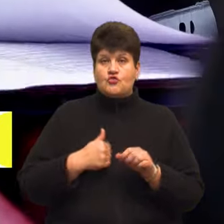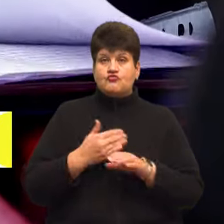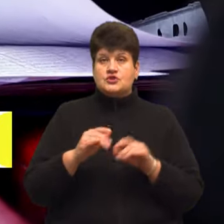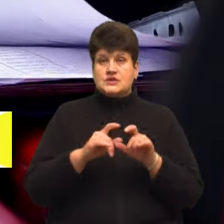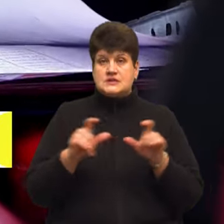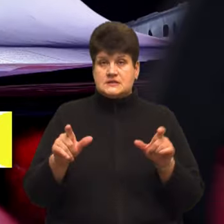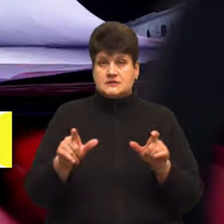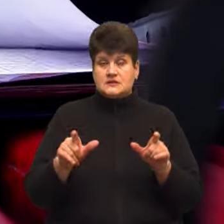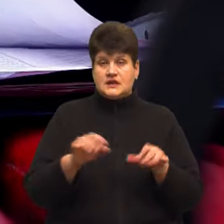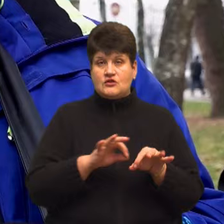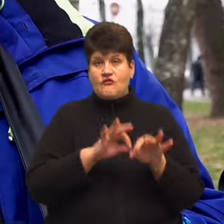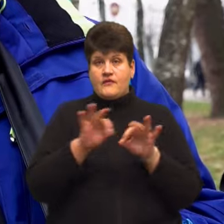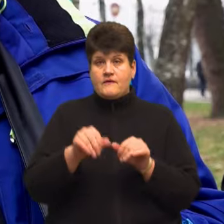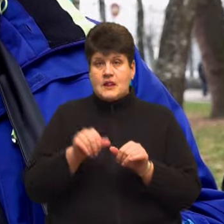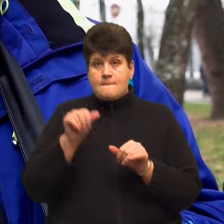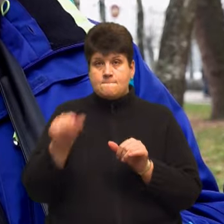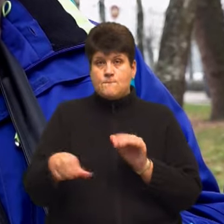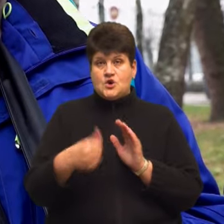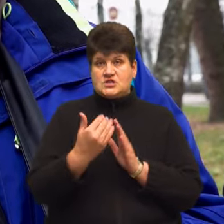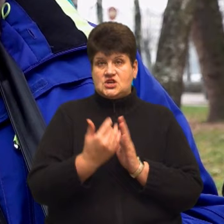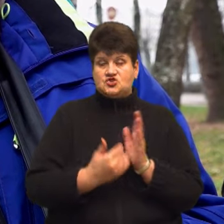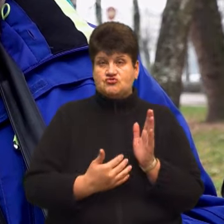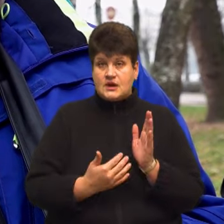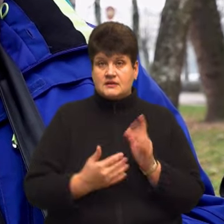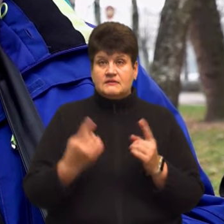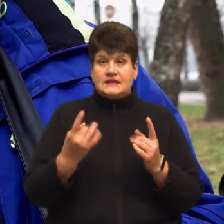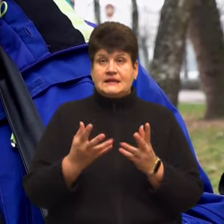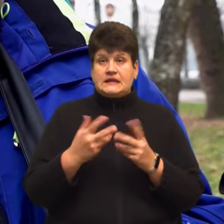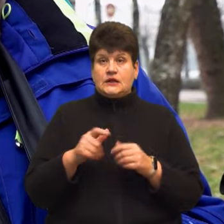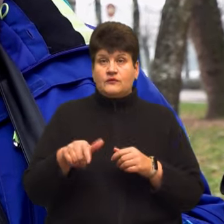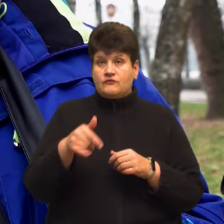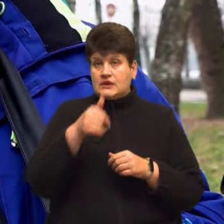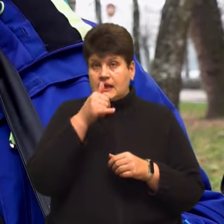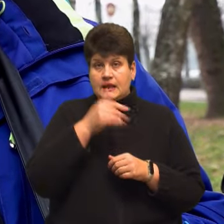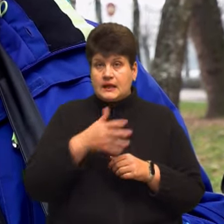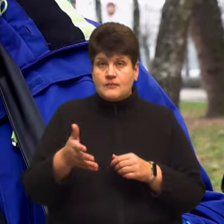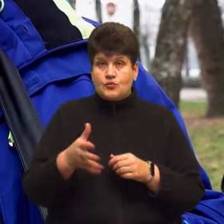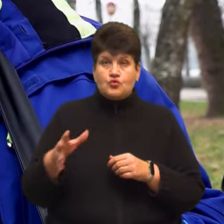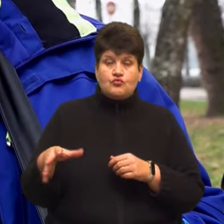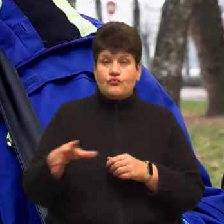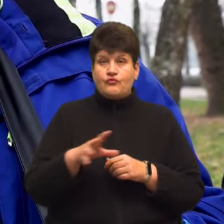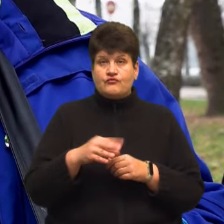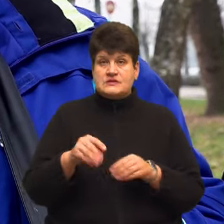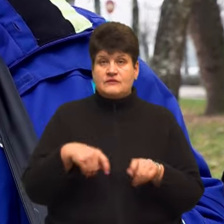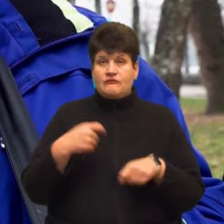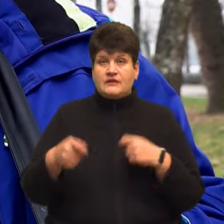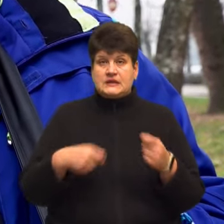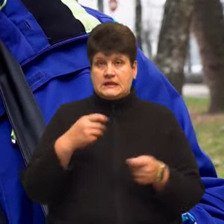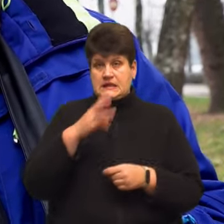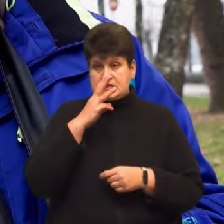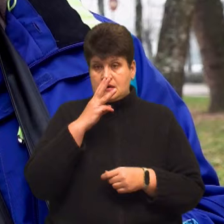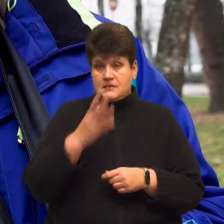вивело його поза штат велика кількість людей та вони не можуть всі всім видати зарплати це як